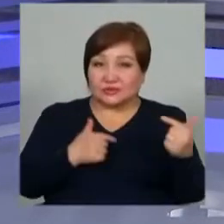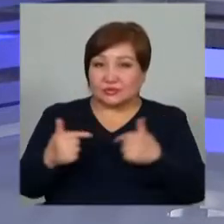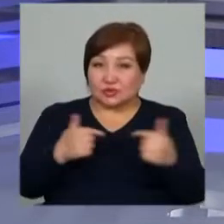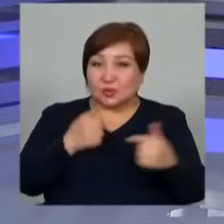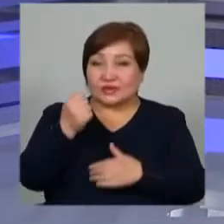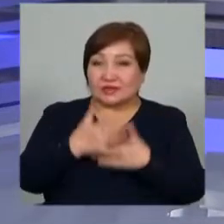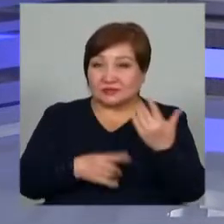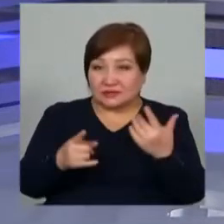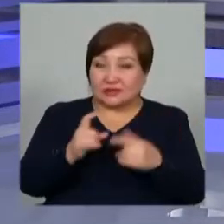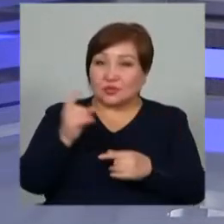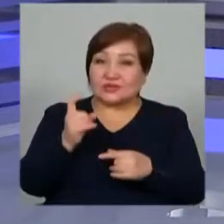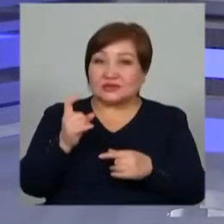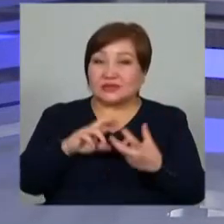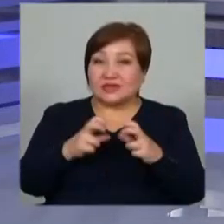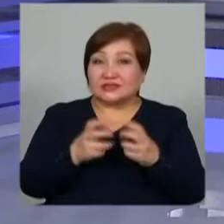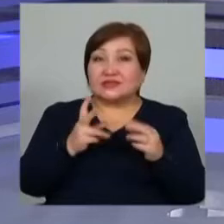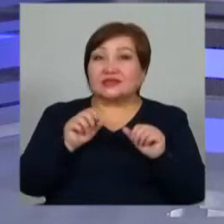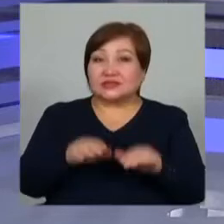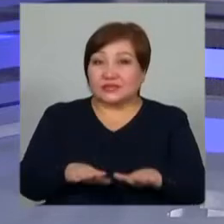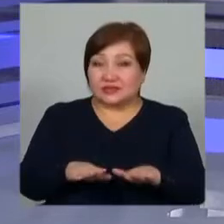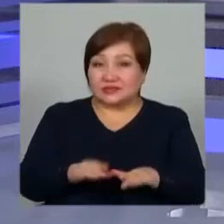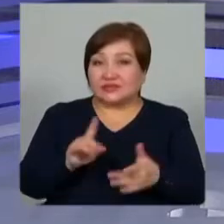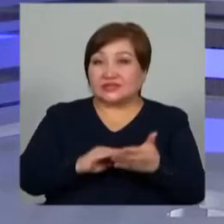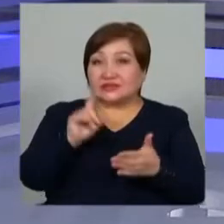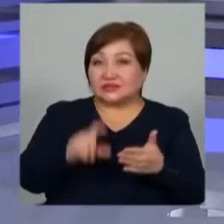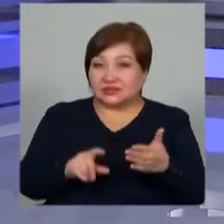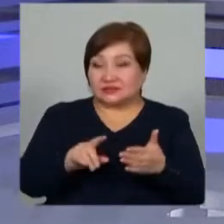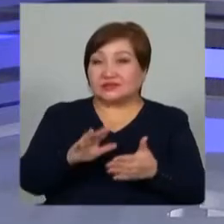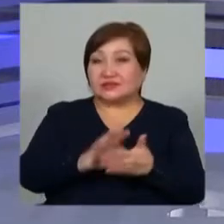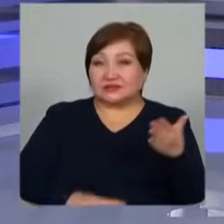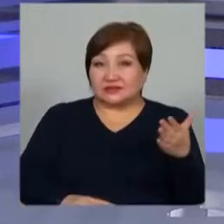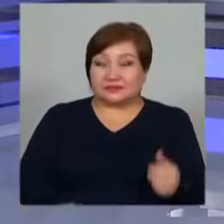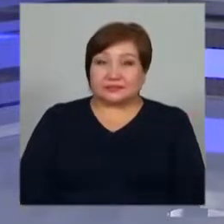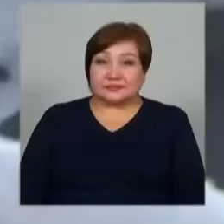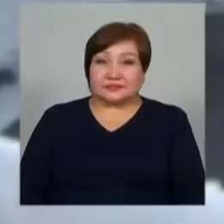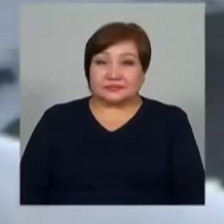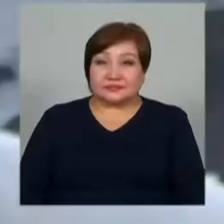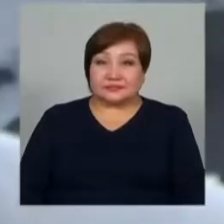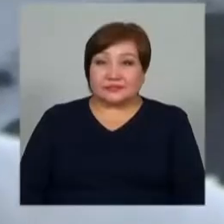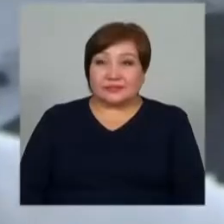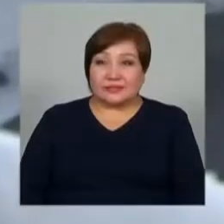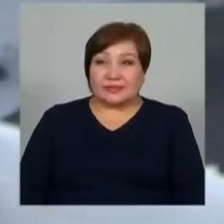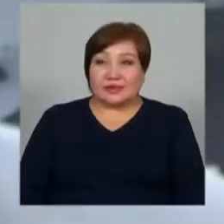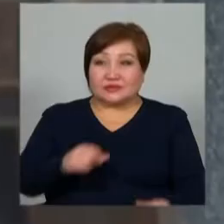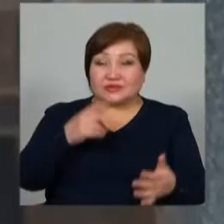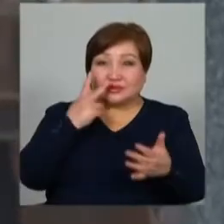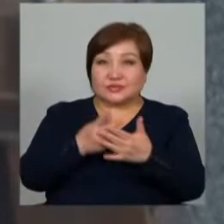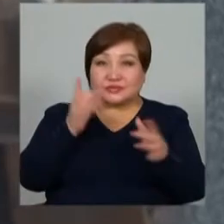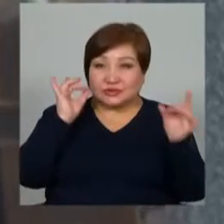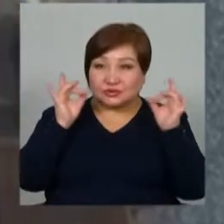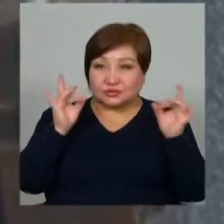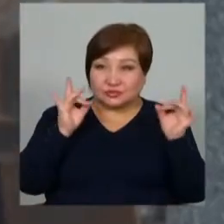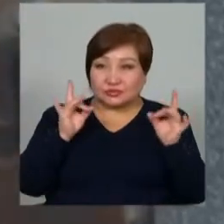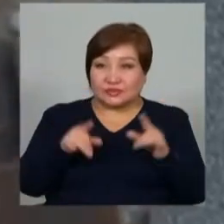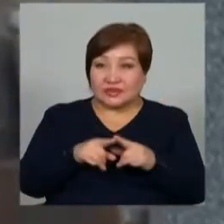мәселені қалай шешпек? Елордалық тілші Қаламқас Нысанбай жалғастырады. Сол ана өзіңіз көріп тұрсыз, сана еріп